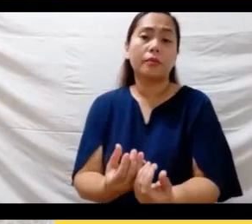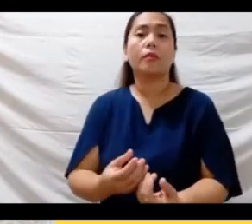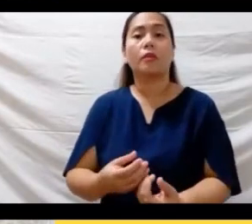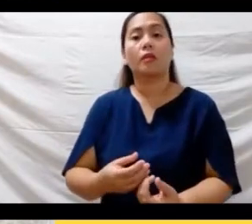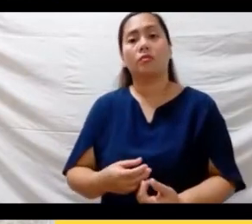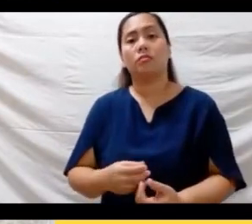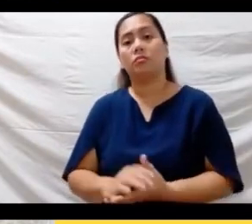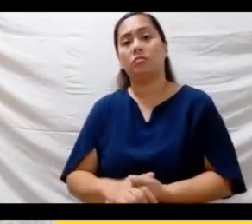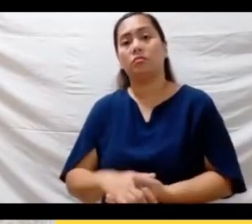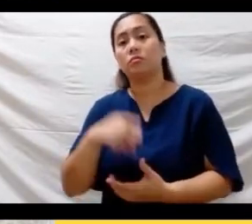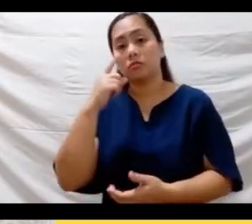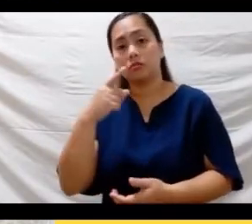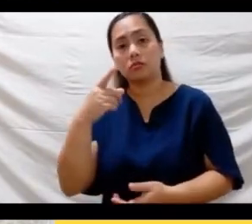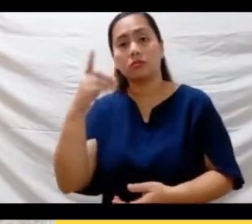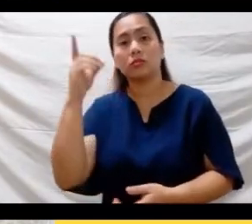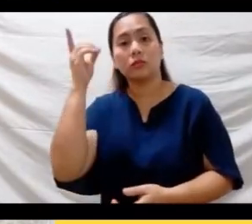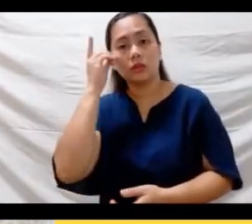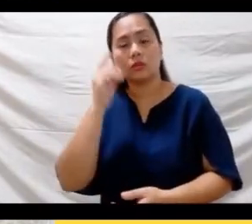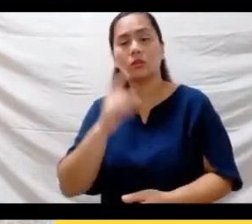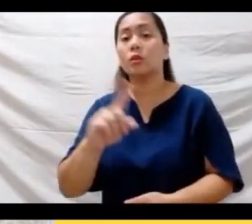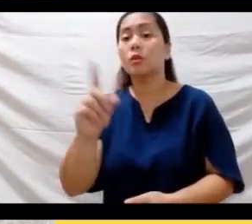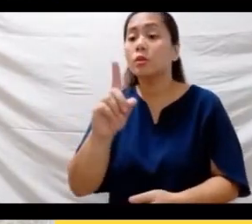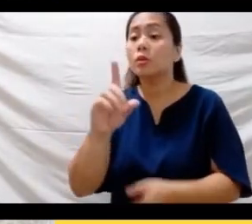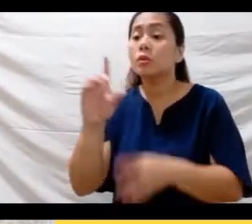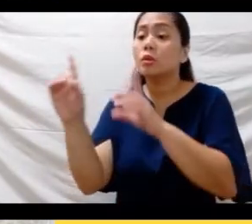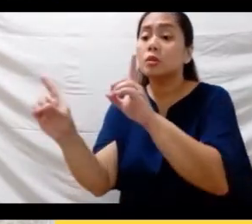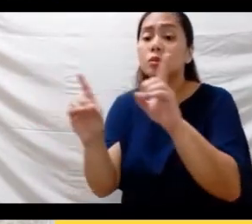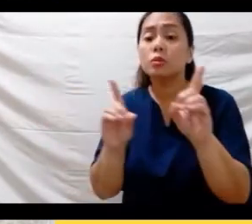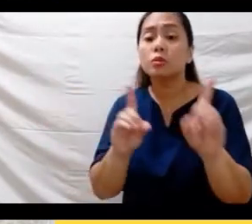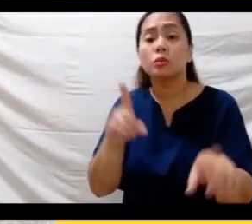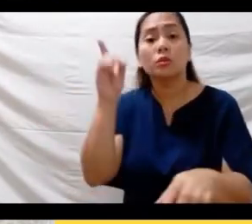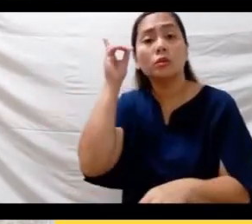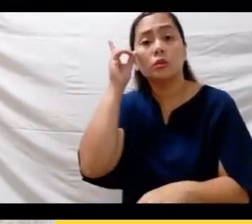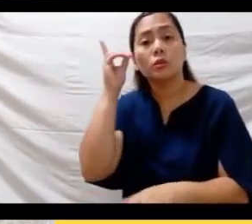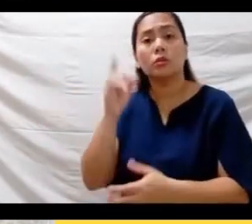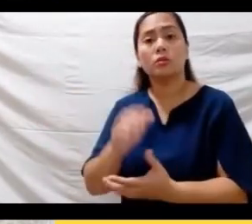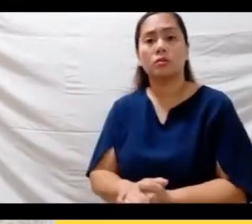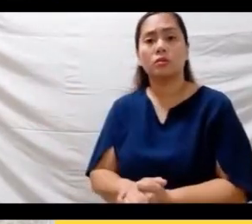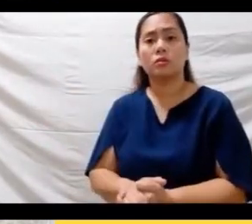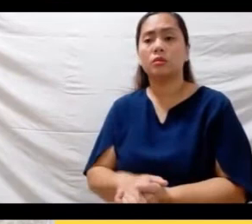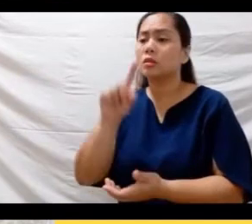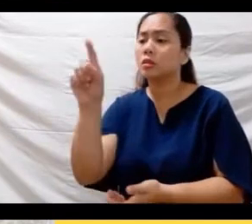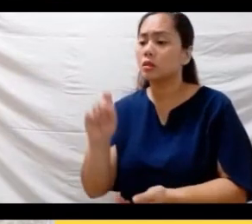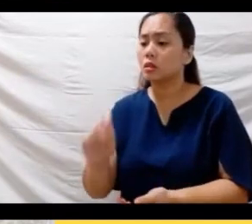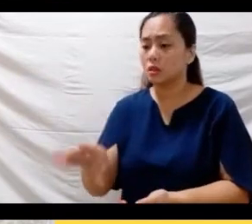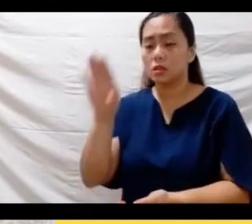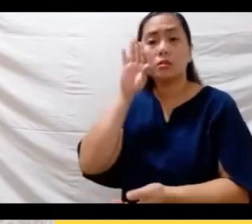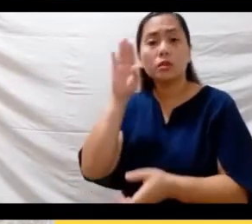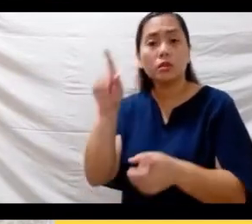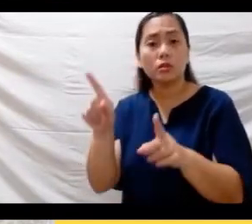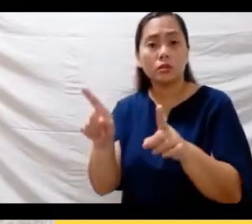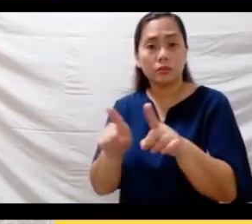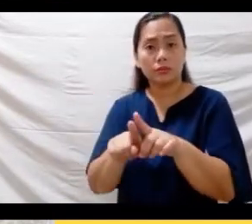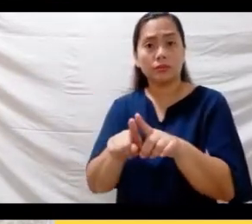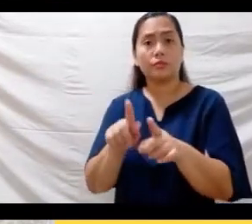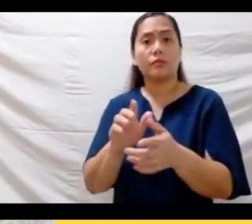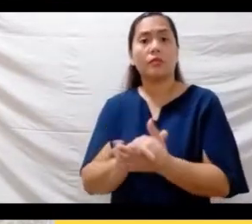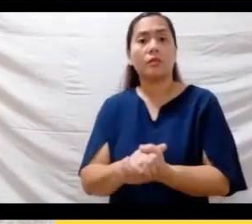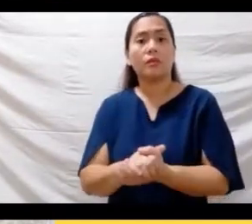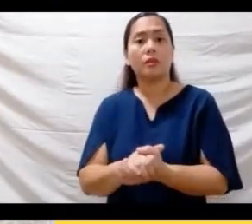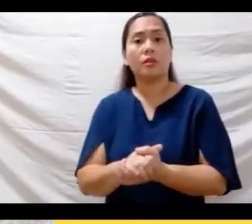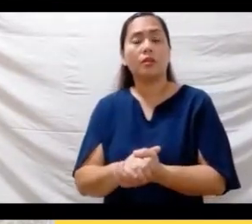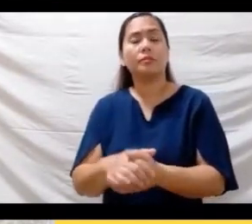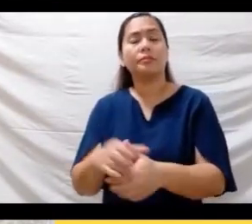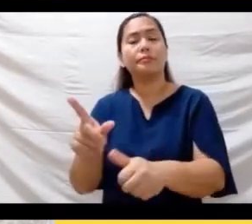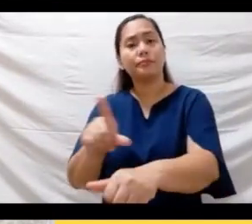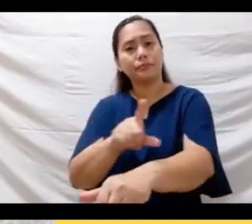Dino. Ano ang dapat mong gawin ngayon, Dino? Tanong ng kanyang kuya. Matagal